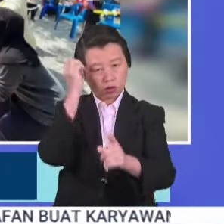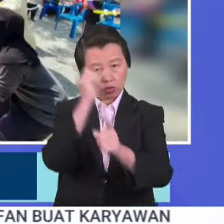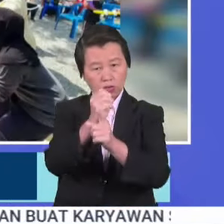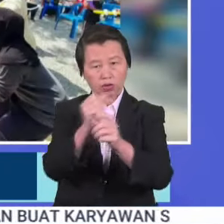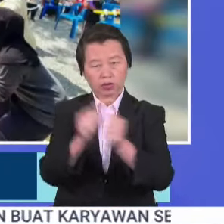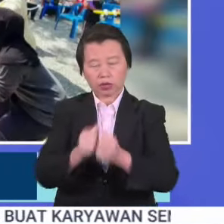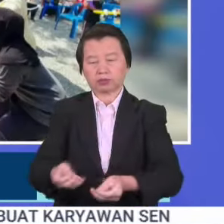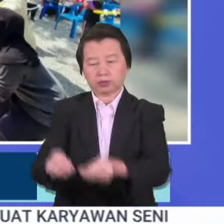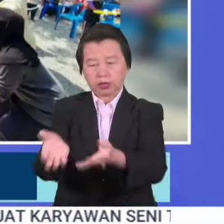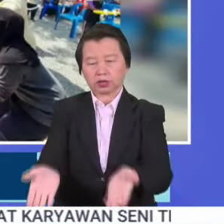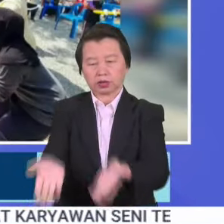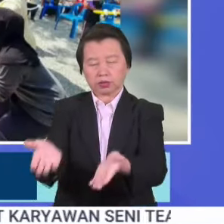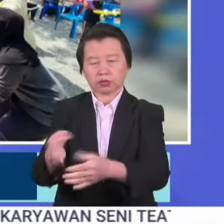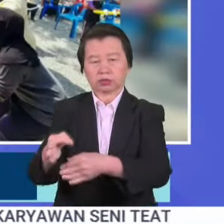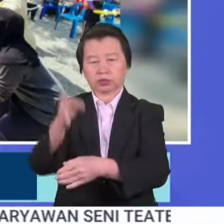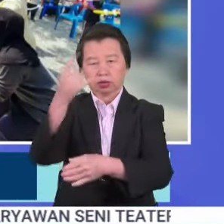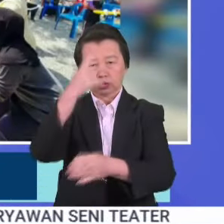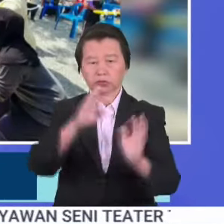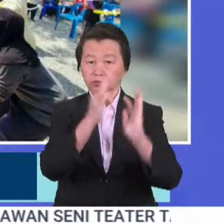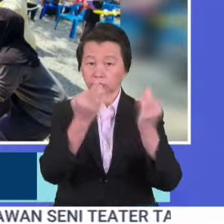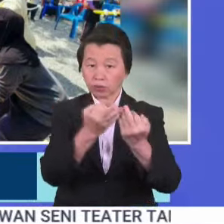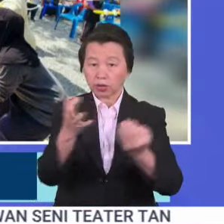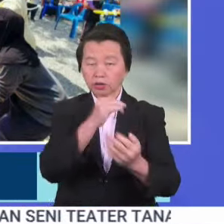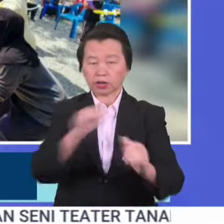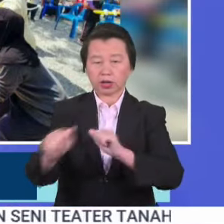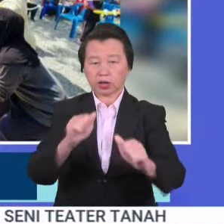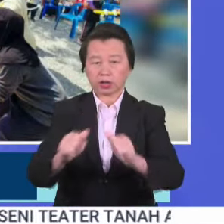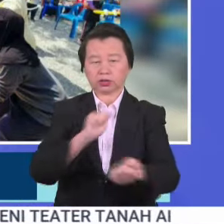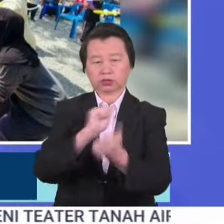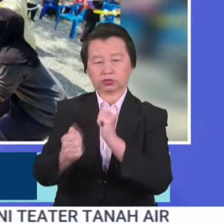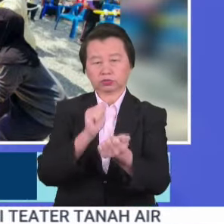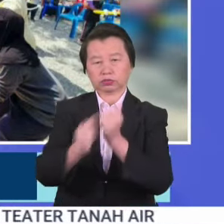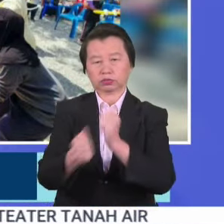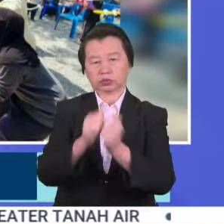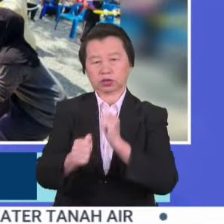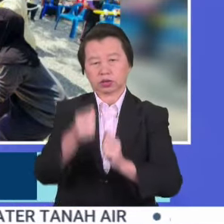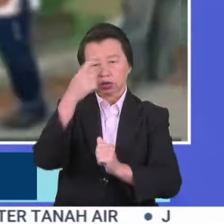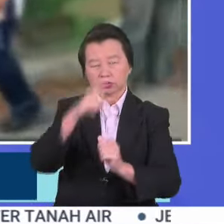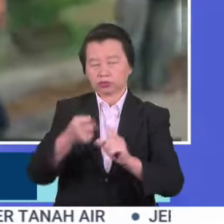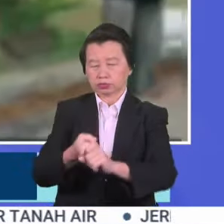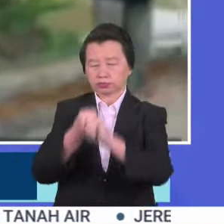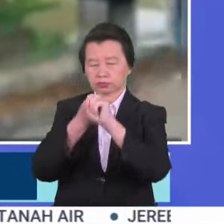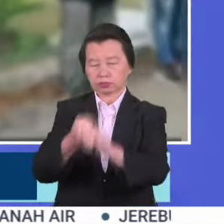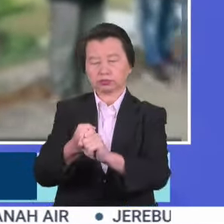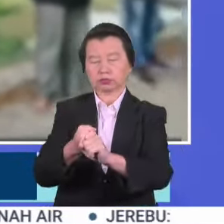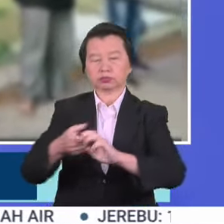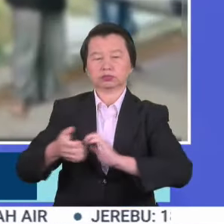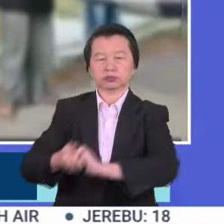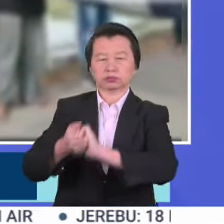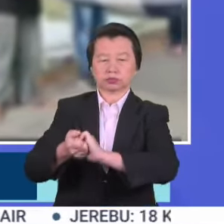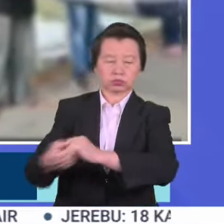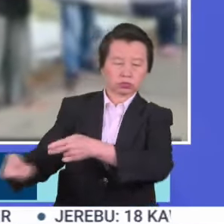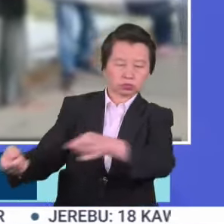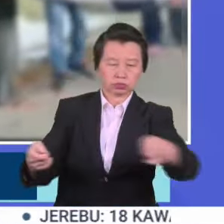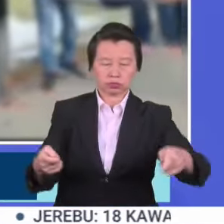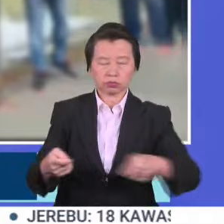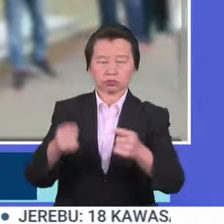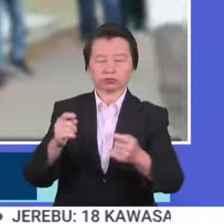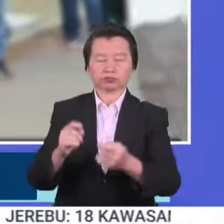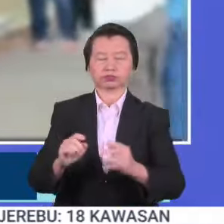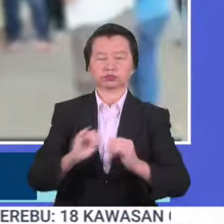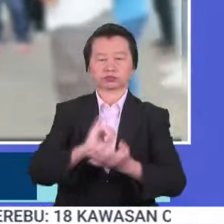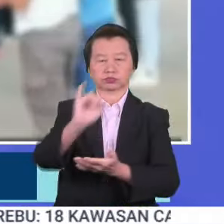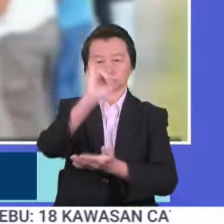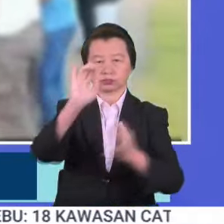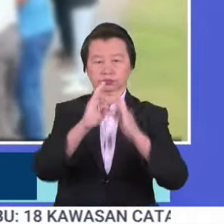memberikan suntikan motivasi kepada keluarga dan aktiviti sukanika. Ia bagi mengukuh dan mengeratkan hubungan institusi